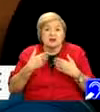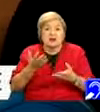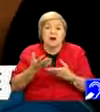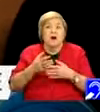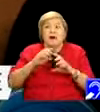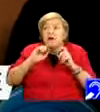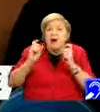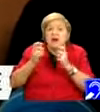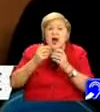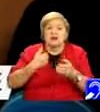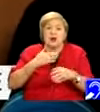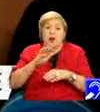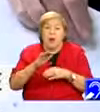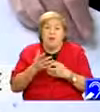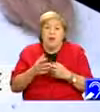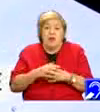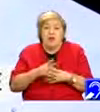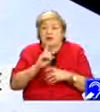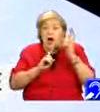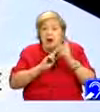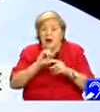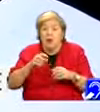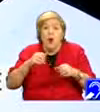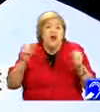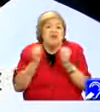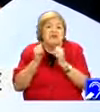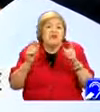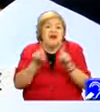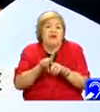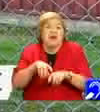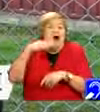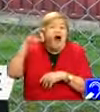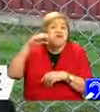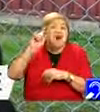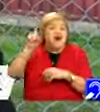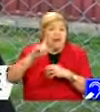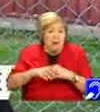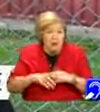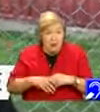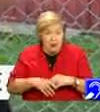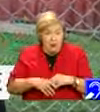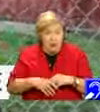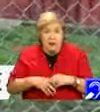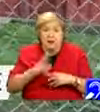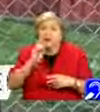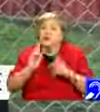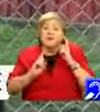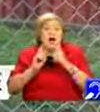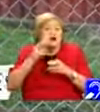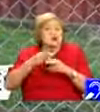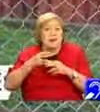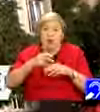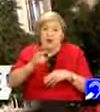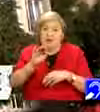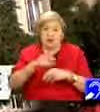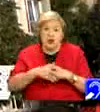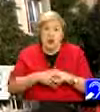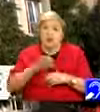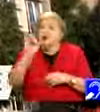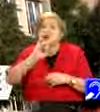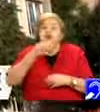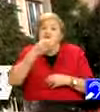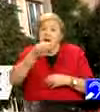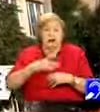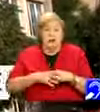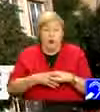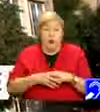În rest, e frig ca afară. Nu știu ce anume e de făcut. Dacă se îmbolnăvesc copiii, cine răspunde?